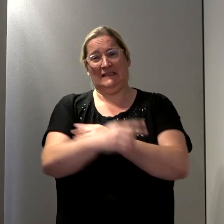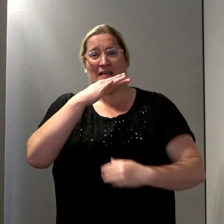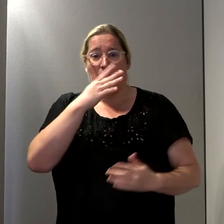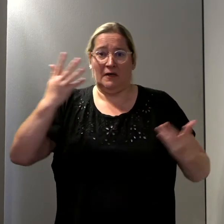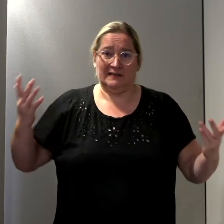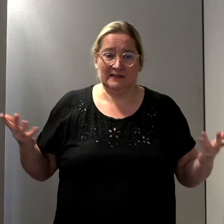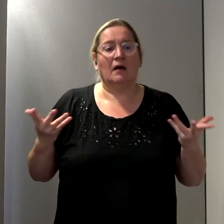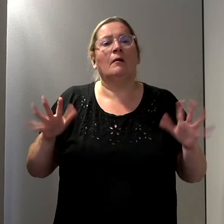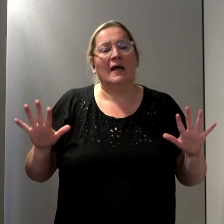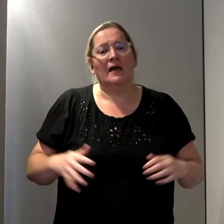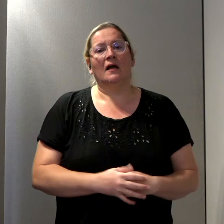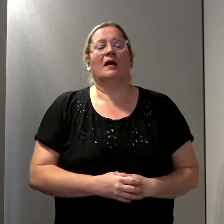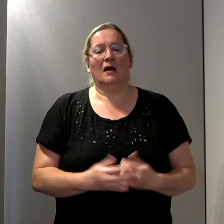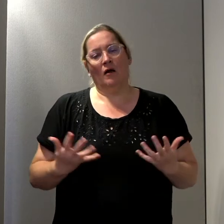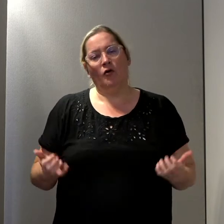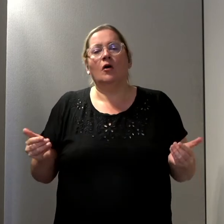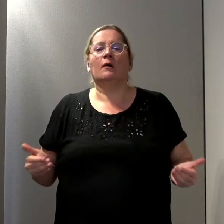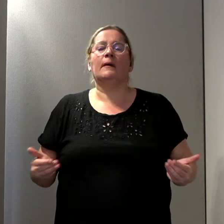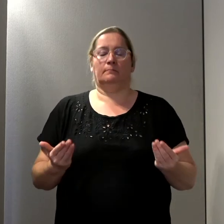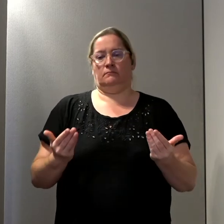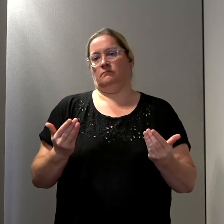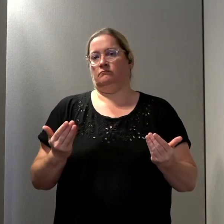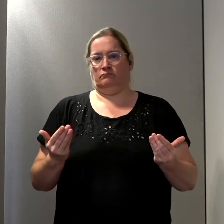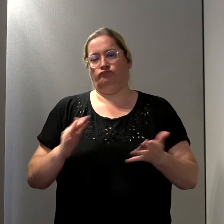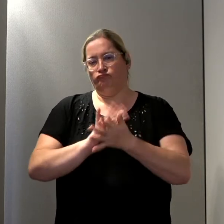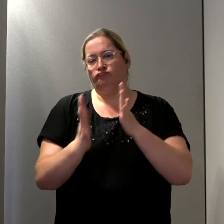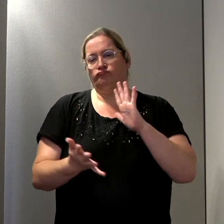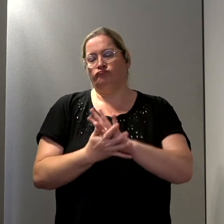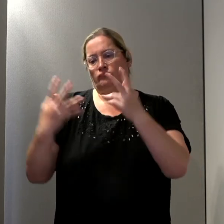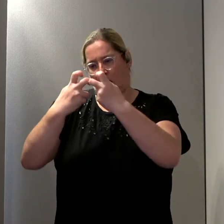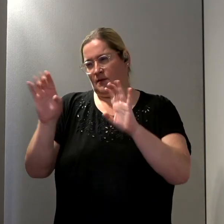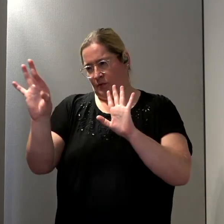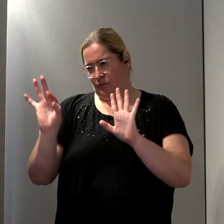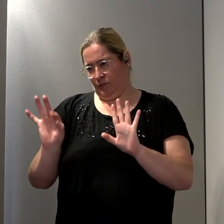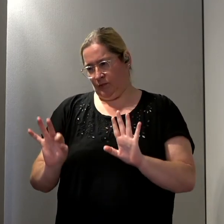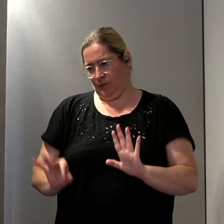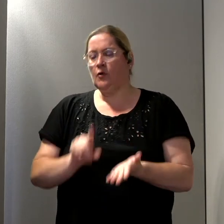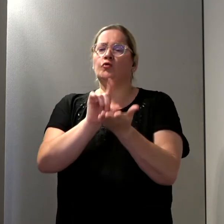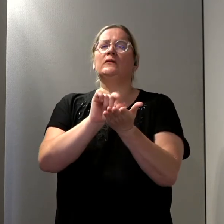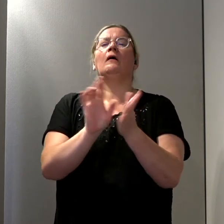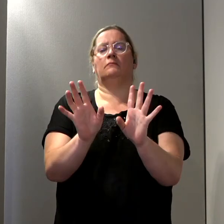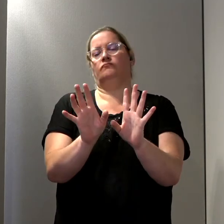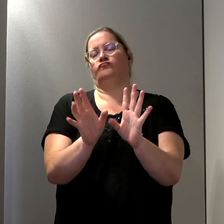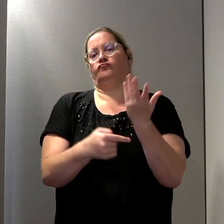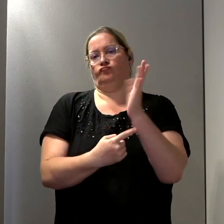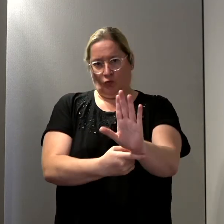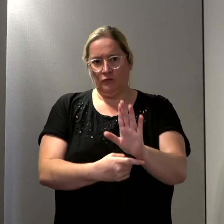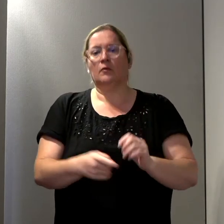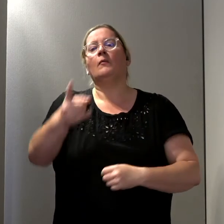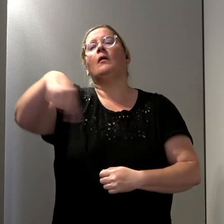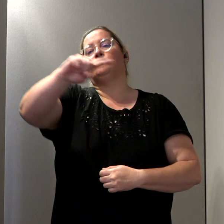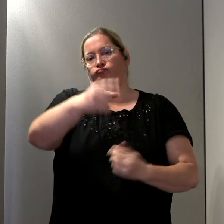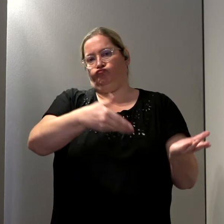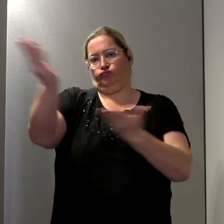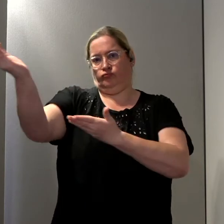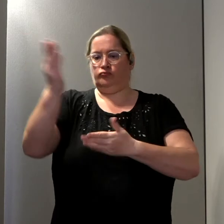voulais mettre en lumière quelques pratiques qui s'appliquent particulièrement au Twitter. Et je vous invite après à aller voir le